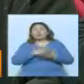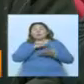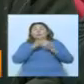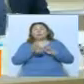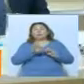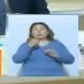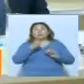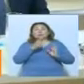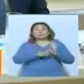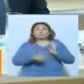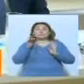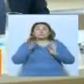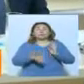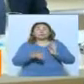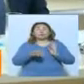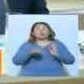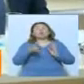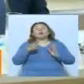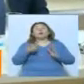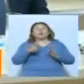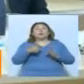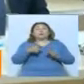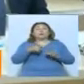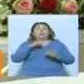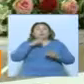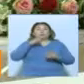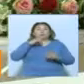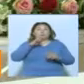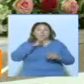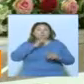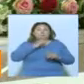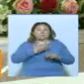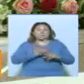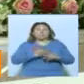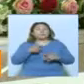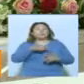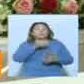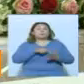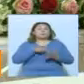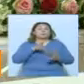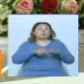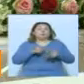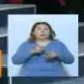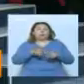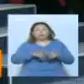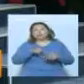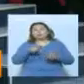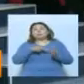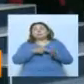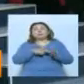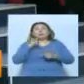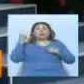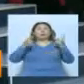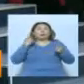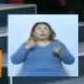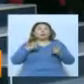потребили 170 тысяч тонн топлива. В ходе встречи жители также задали свои вопросы, один из которых коснулся повышения цен на коммунальные